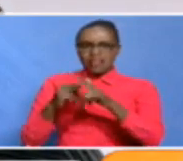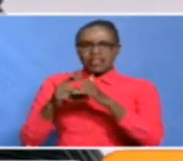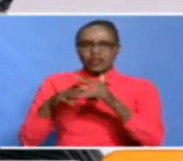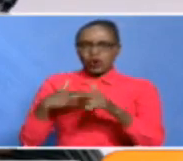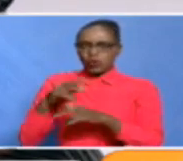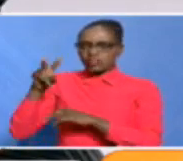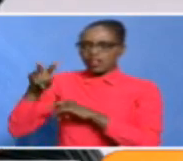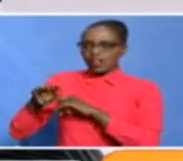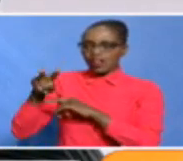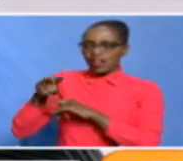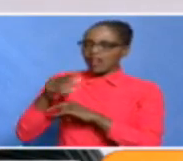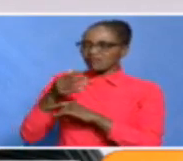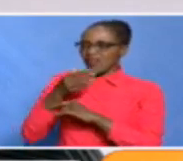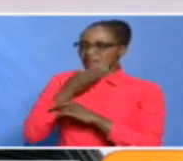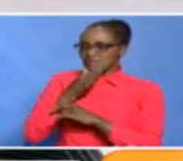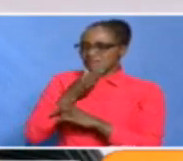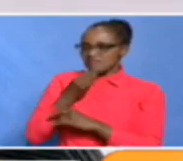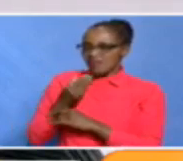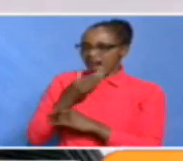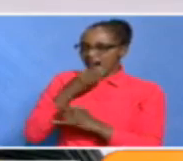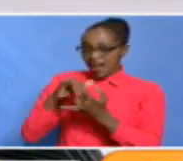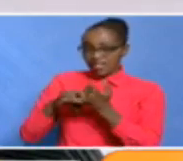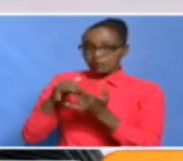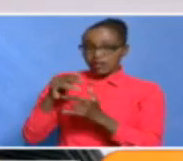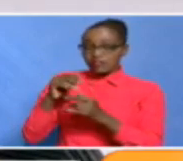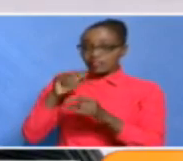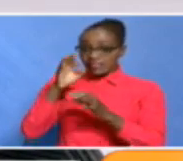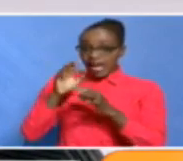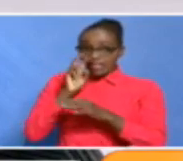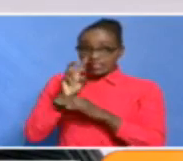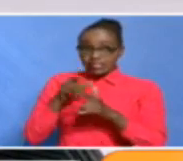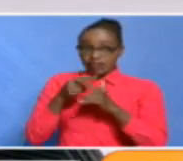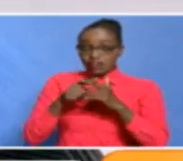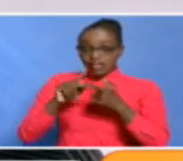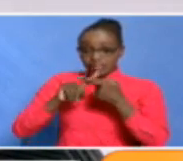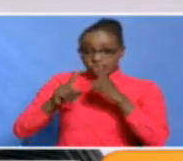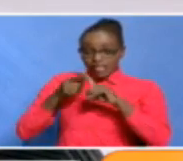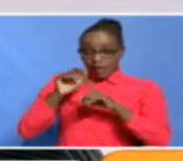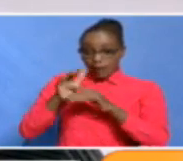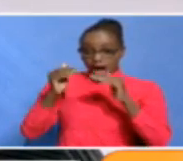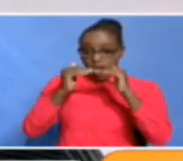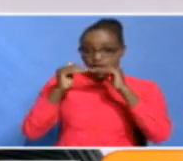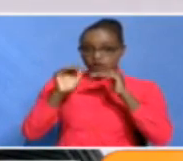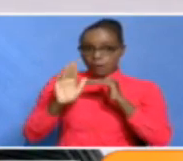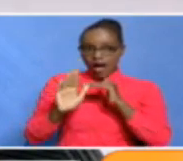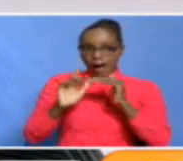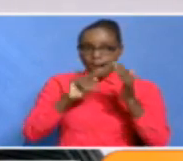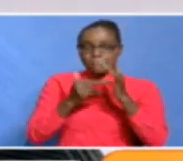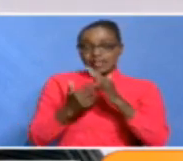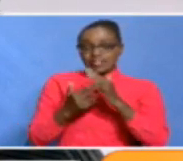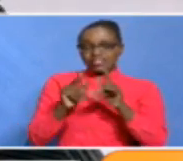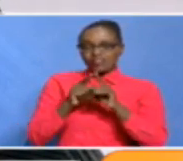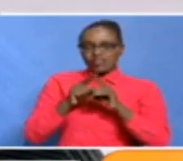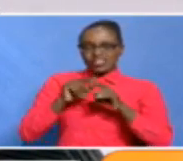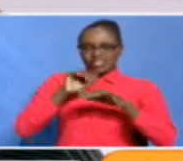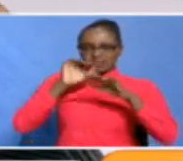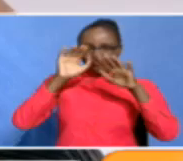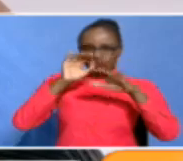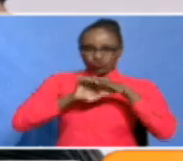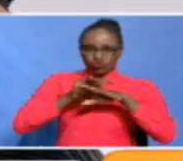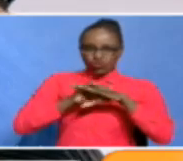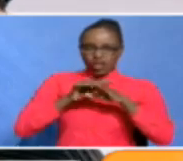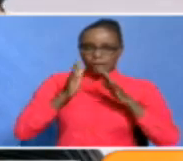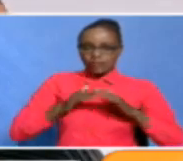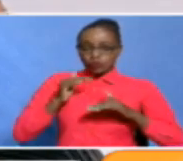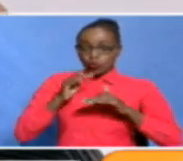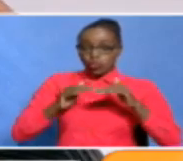dharau na yule mume. Sasa mimi naona kwamba kama ukienda kwa standard yako, kiwango chako itakuwa nafuu kuliko kwenda kwa mke ambaye kuna